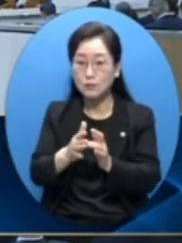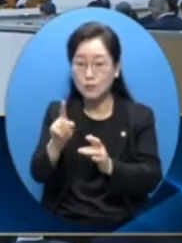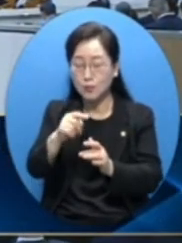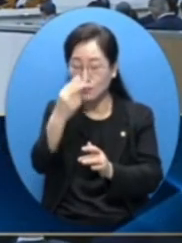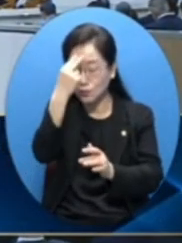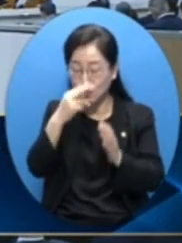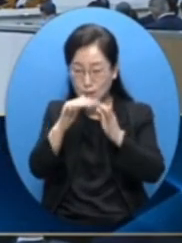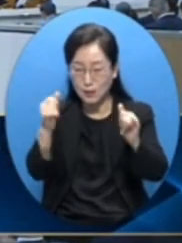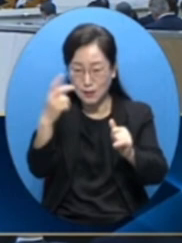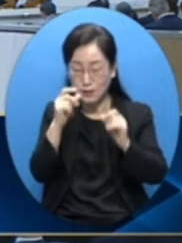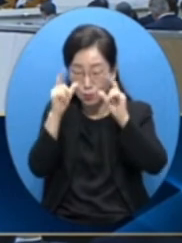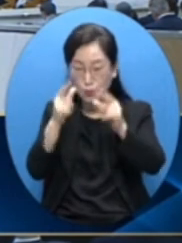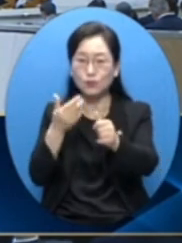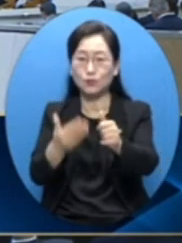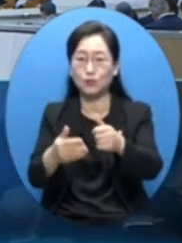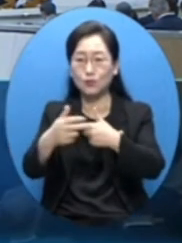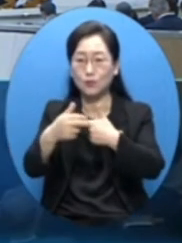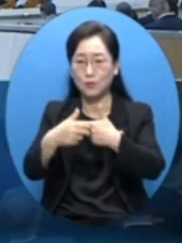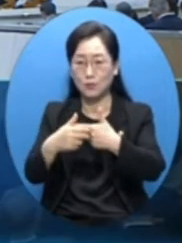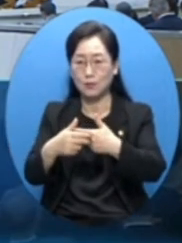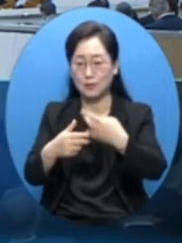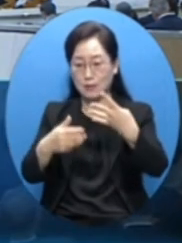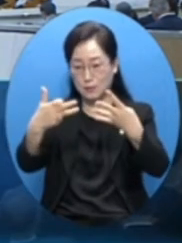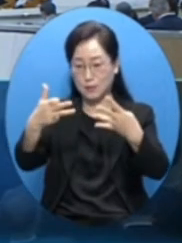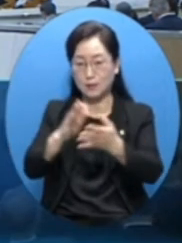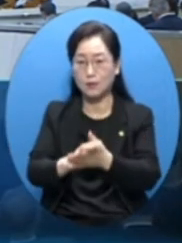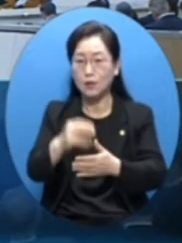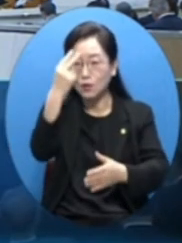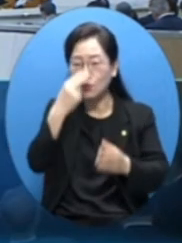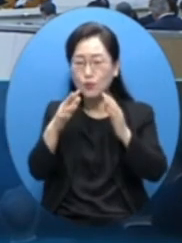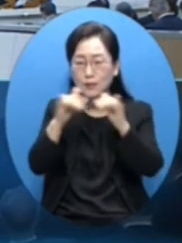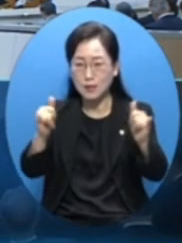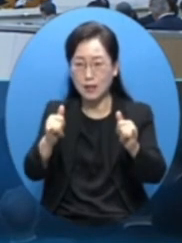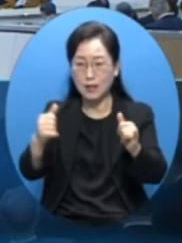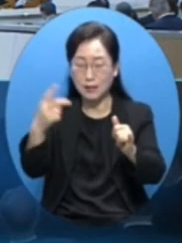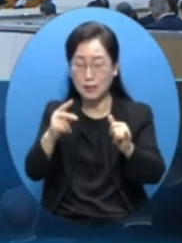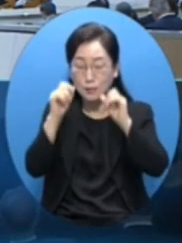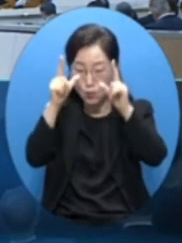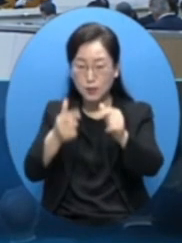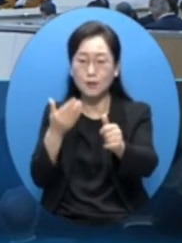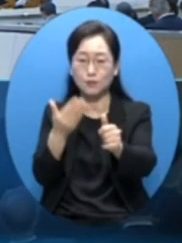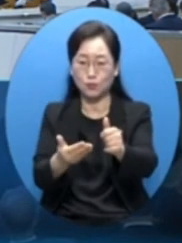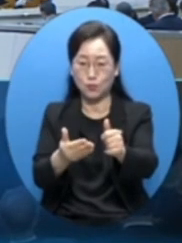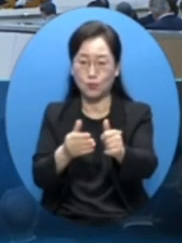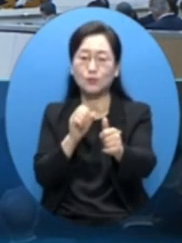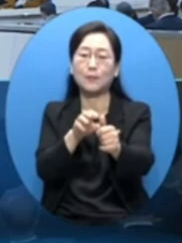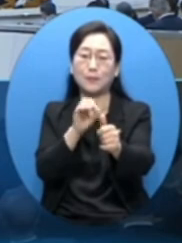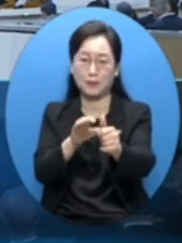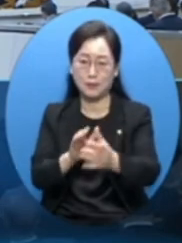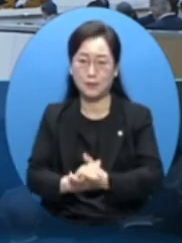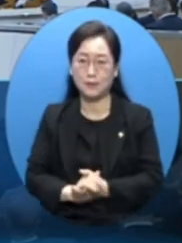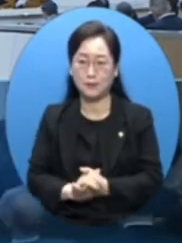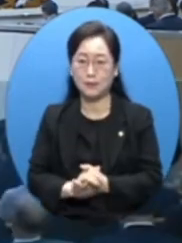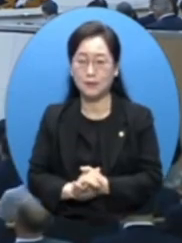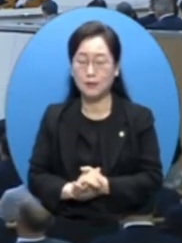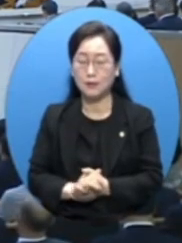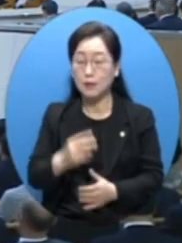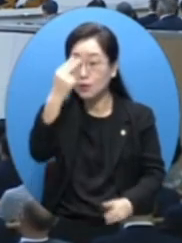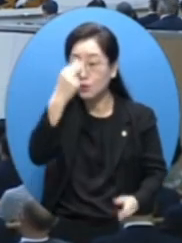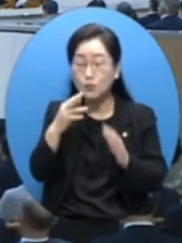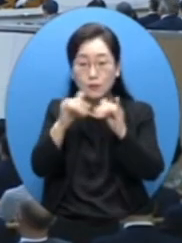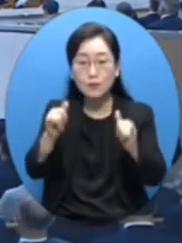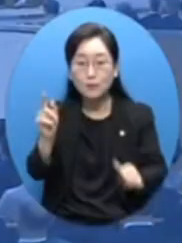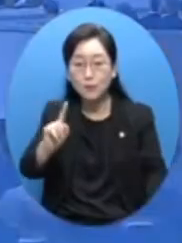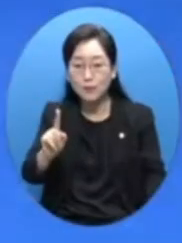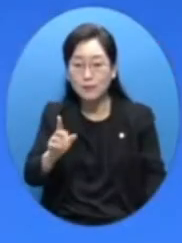보게 하셨습니다. 누가복음 4장 18절에 이와 같이 말씀합니다. 눈먼 자에게 다시 보게 함을 전파하며. 여기 눈먼 자라고 하는